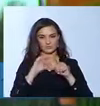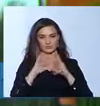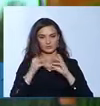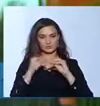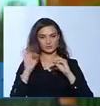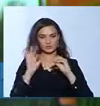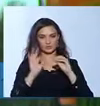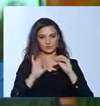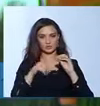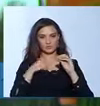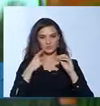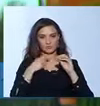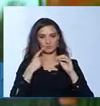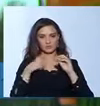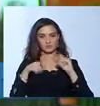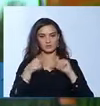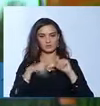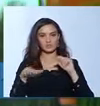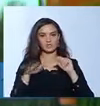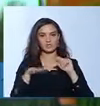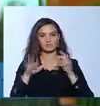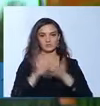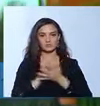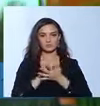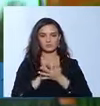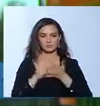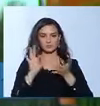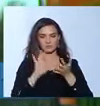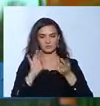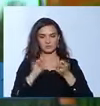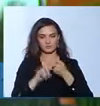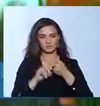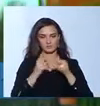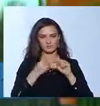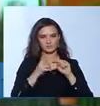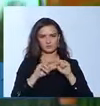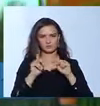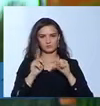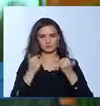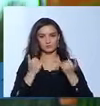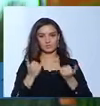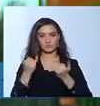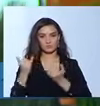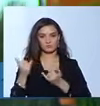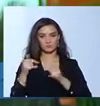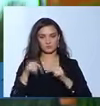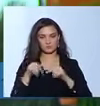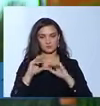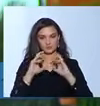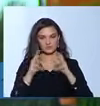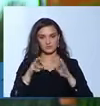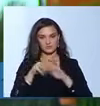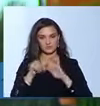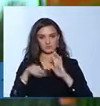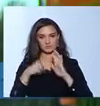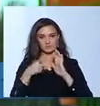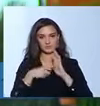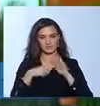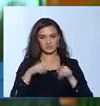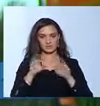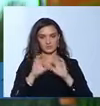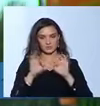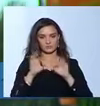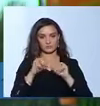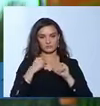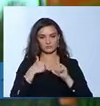ხოლმე კითხვა გარემოს დაბინძურებასთან დაკავშირებით, იმიტომ რომ თანამედროვე ცივილური სამყარო ამ საკითხს გვერდს ვერ აურის.